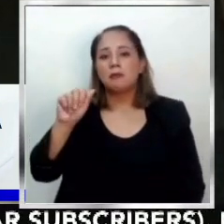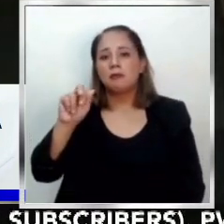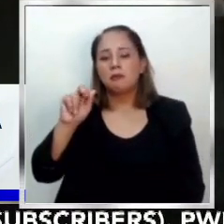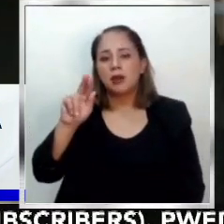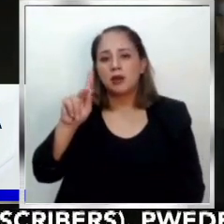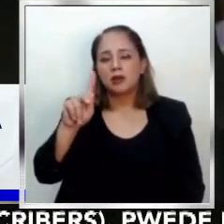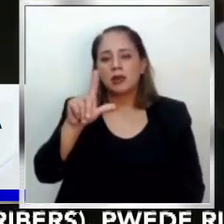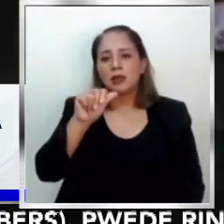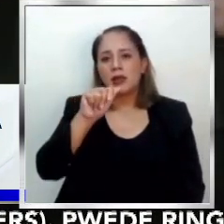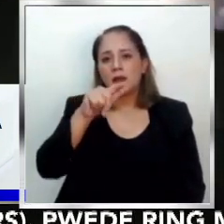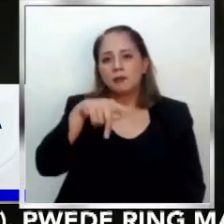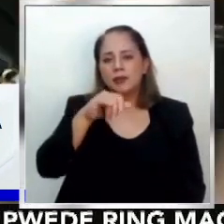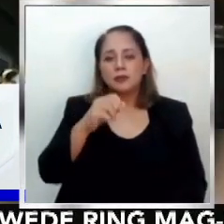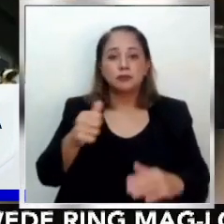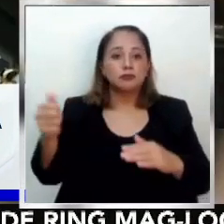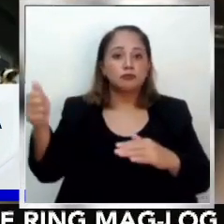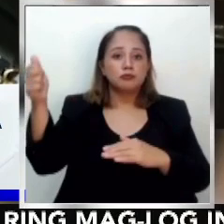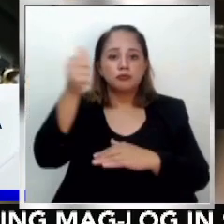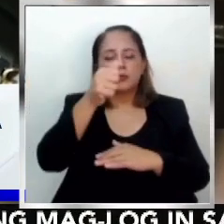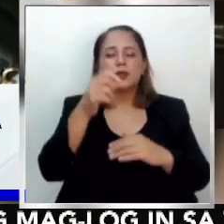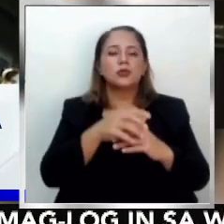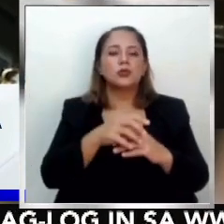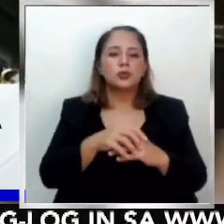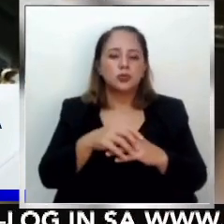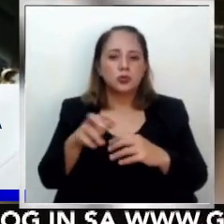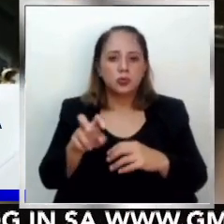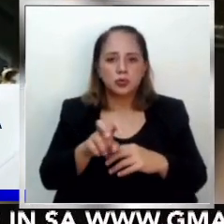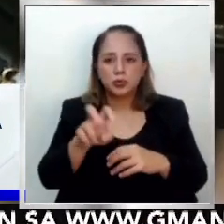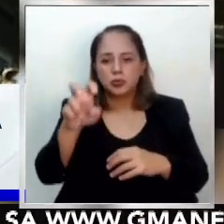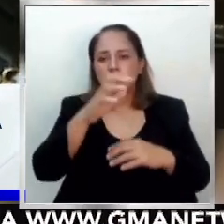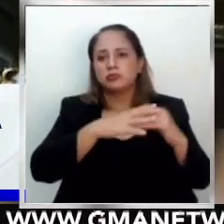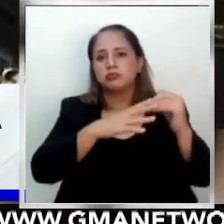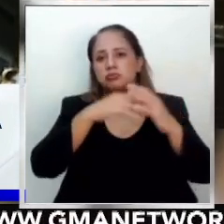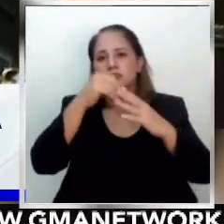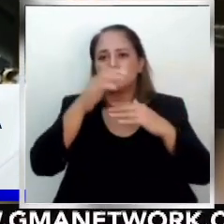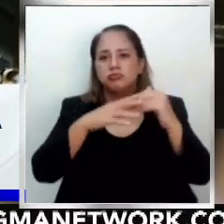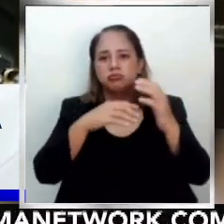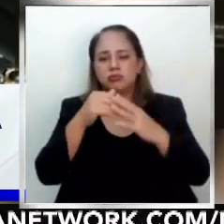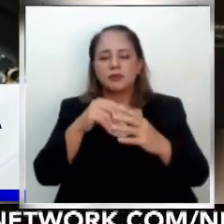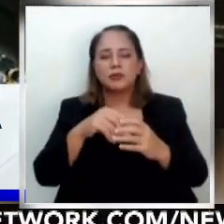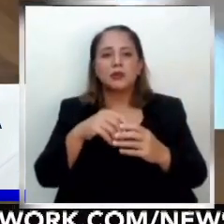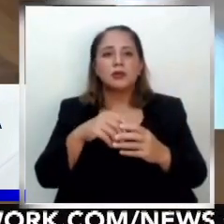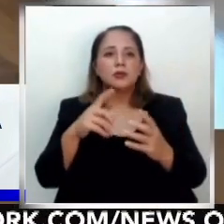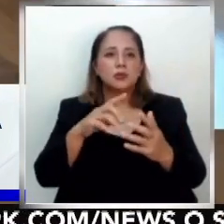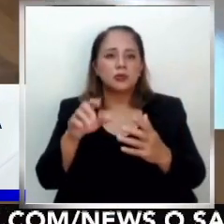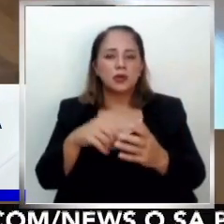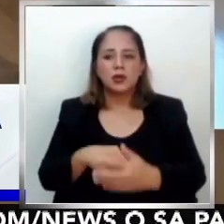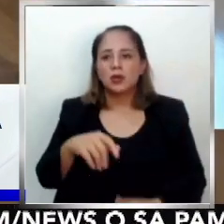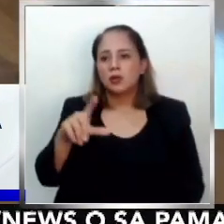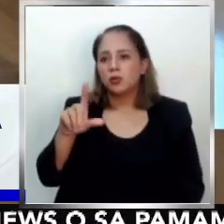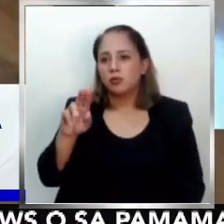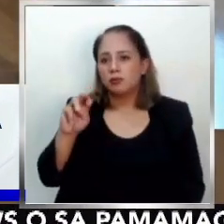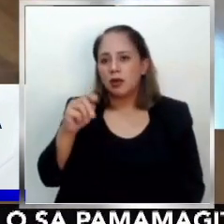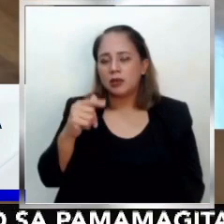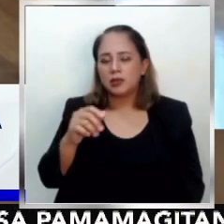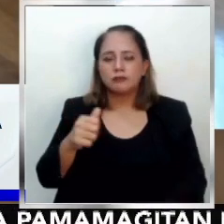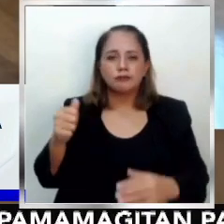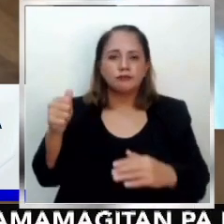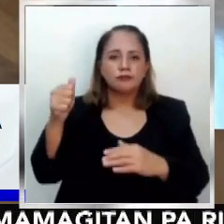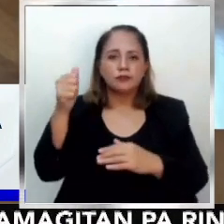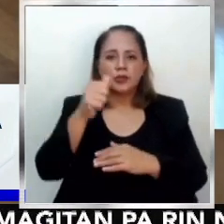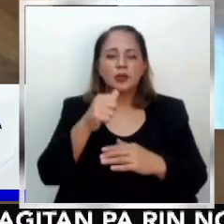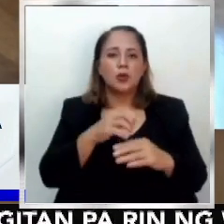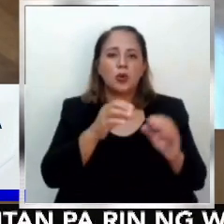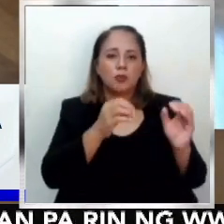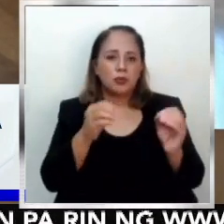pamumunuan ng Tourism Infrastructure and Enterprise Zone Authority. Romeo Lumagi Jr. bilang Deputy Commissioner for Operations